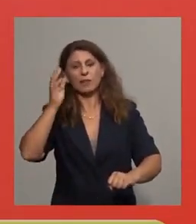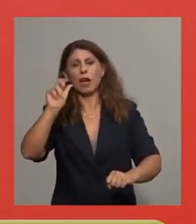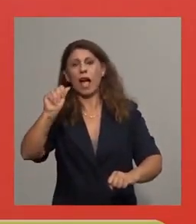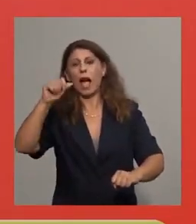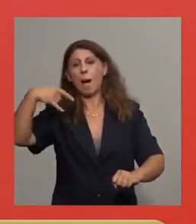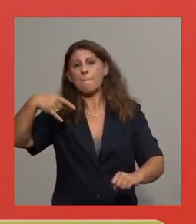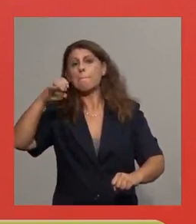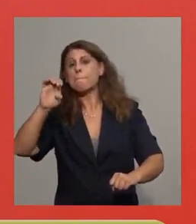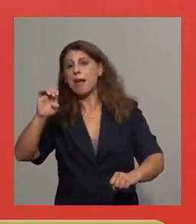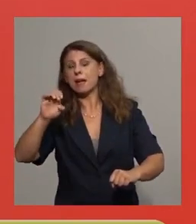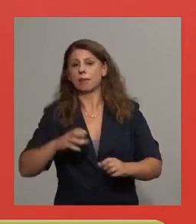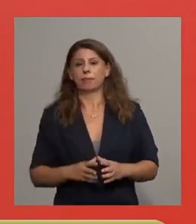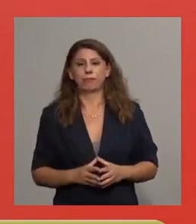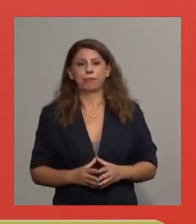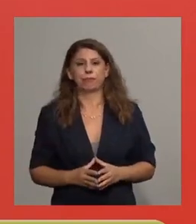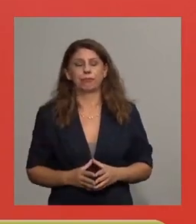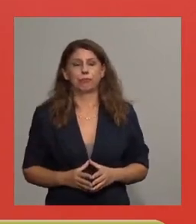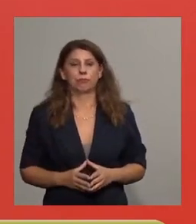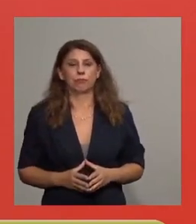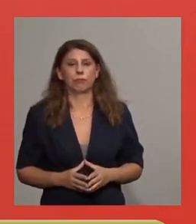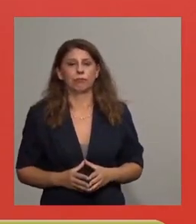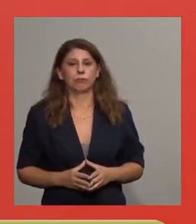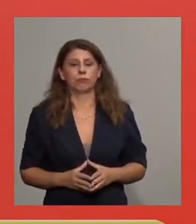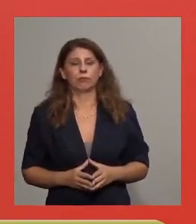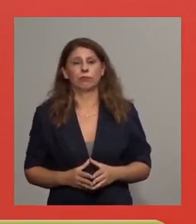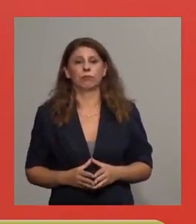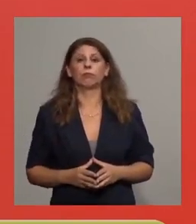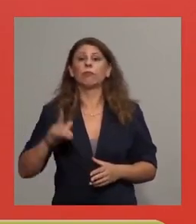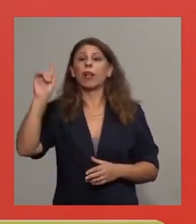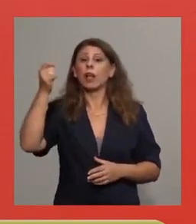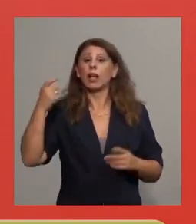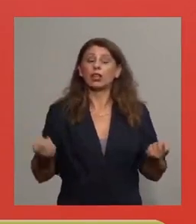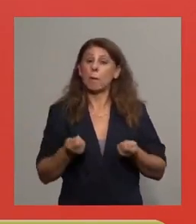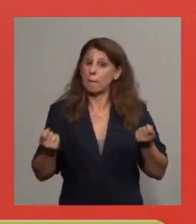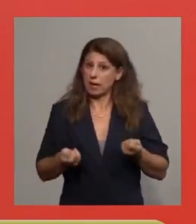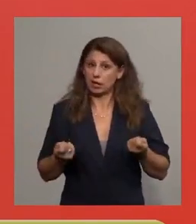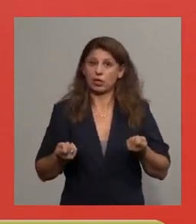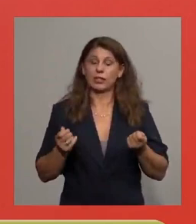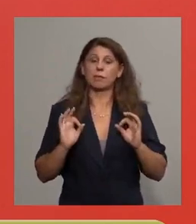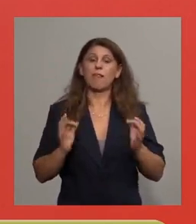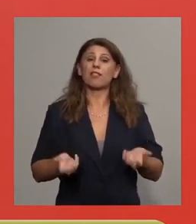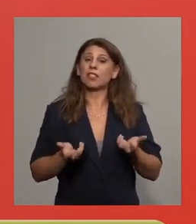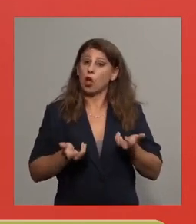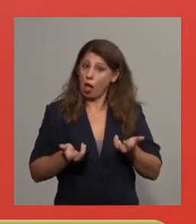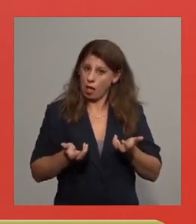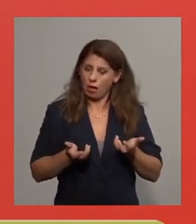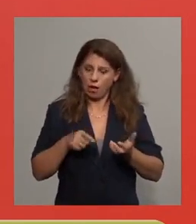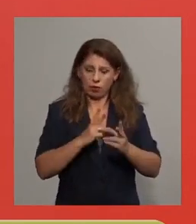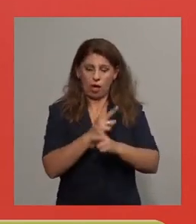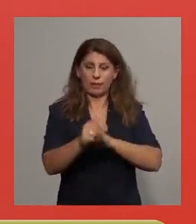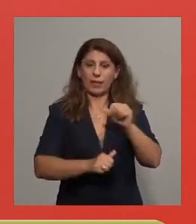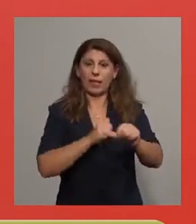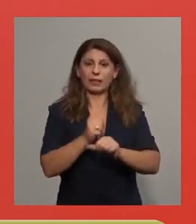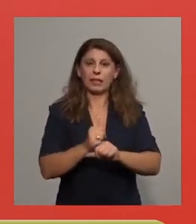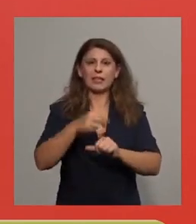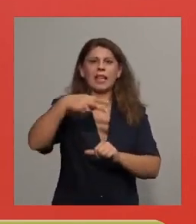των ανανεώσιμων πηγών ενέργειας και της ηλεκτροπαραγωγής με φυσικό αέριο ήρθαν να αντικαταστήσουν